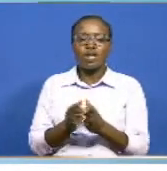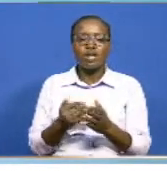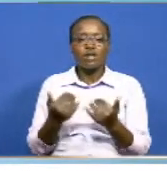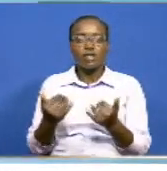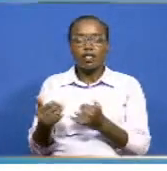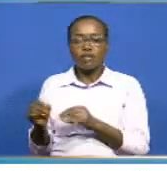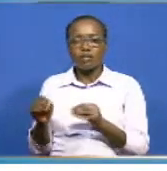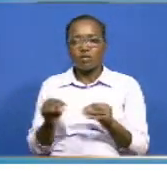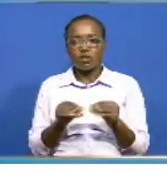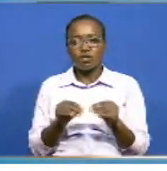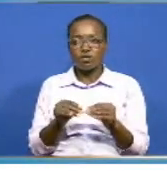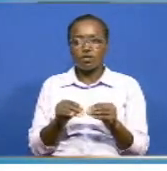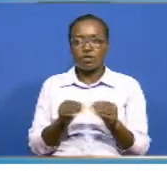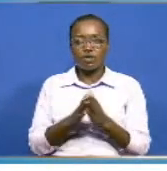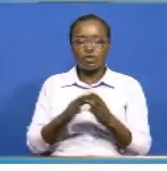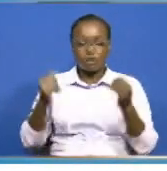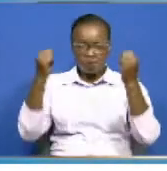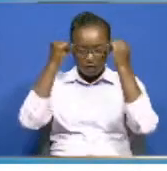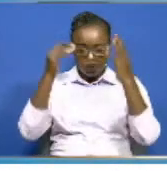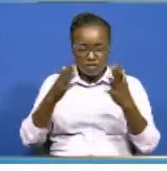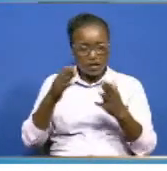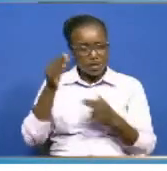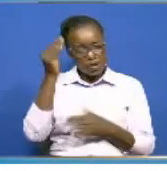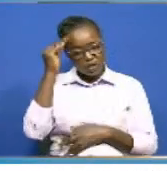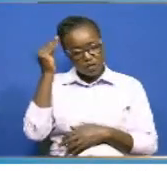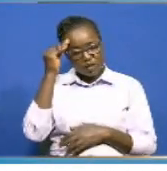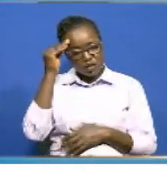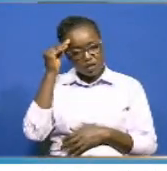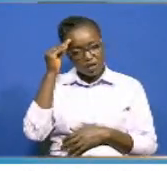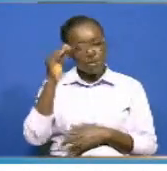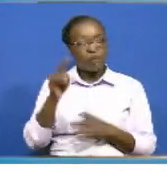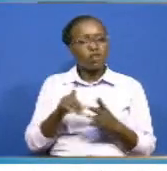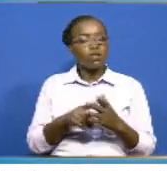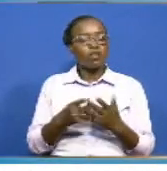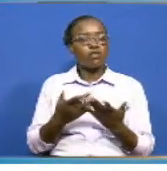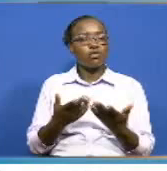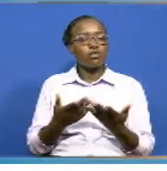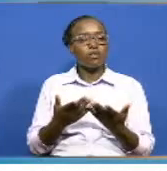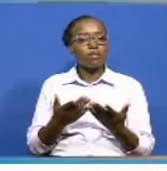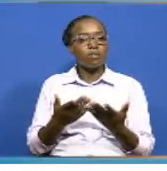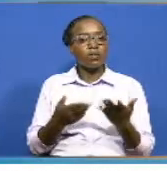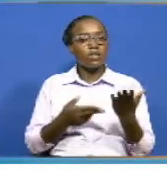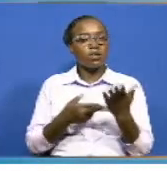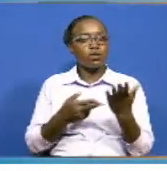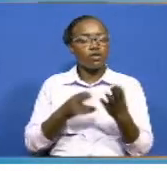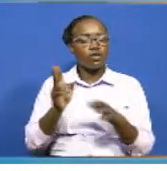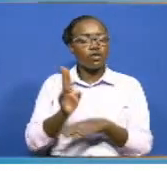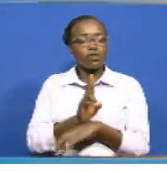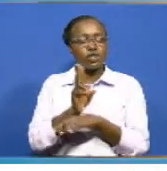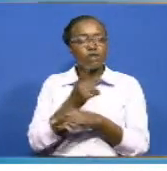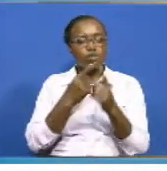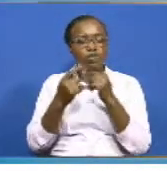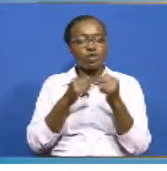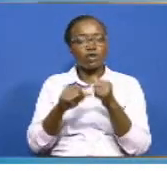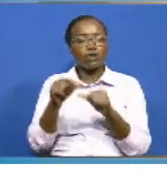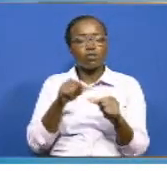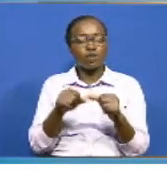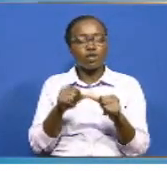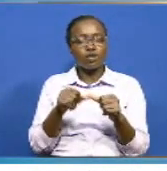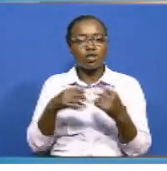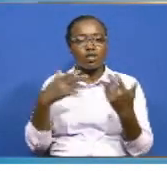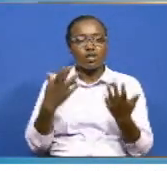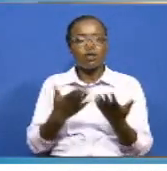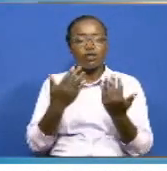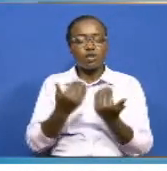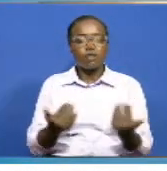tuelekee kuhusu masuala ya wanafunzi, elimu, na ningependa tuanzie hapo kwenye masuala ya teknolojia. Tumeshazungumza kuhusiana na jinsi